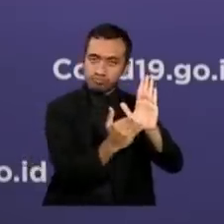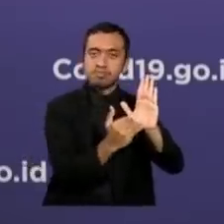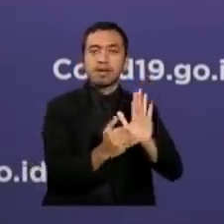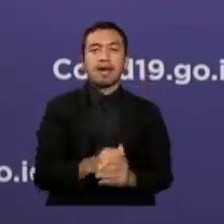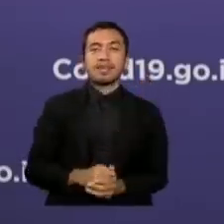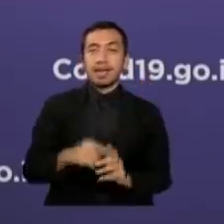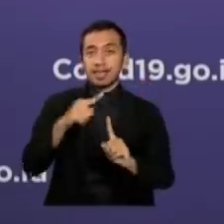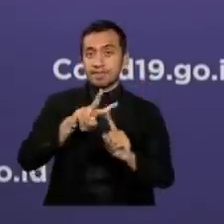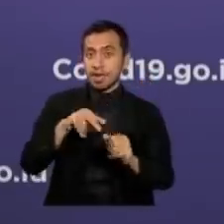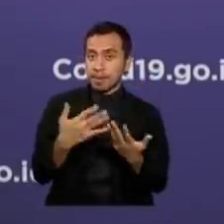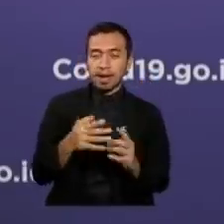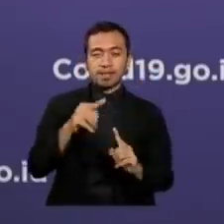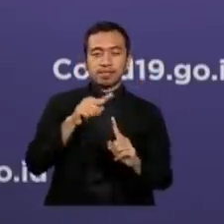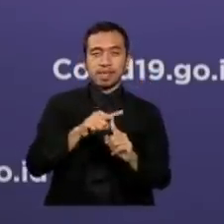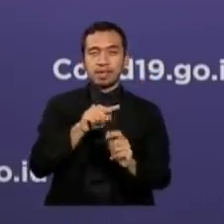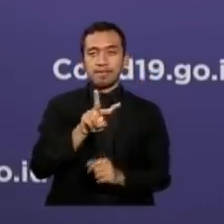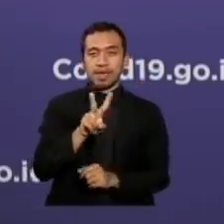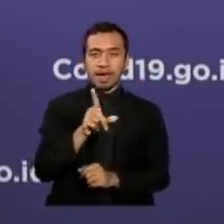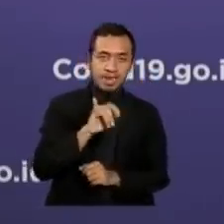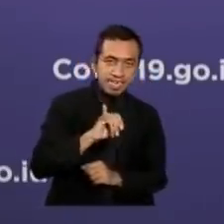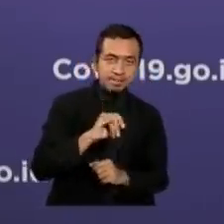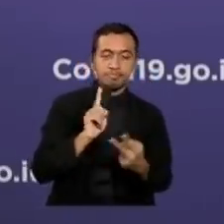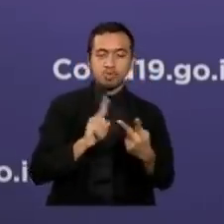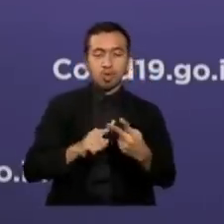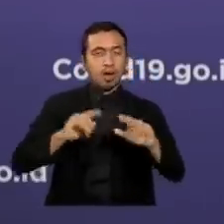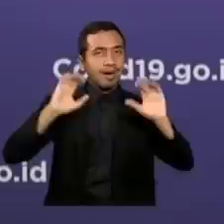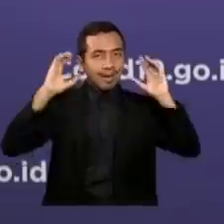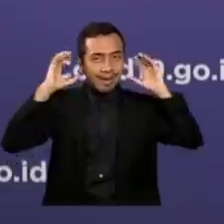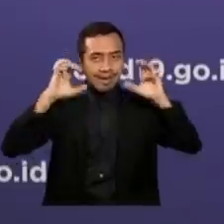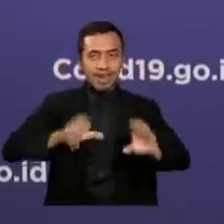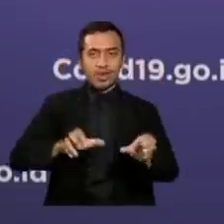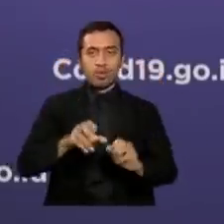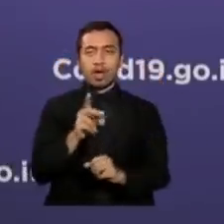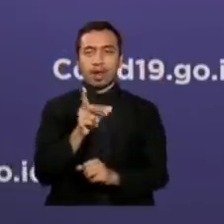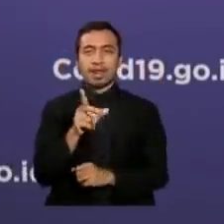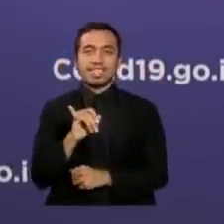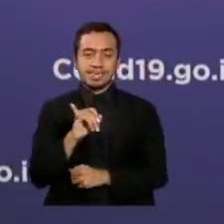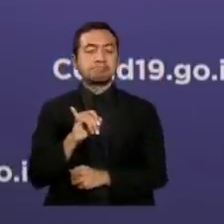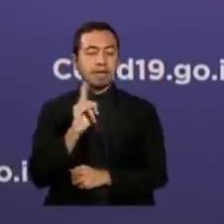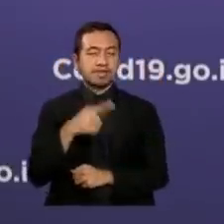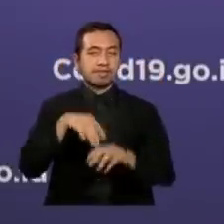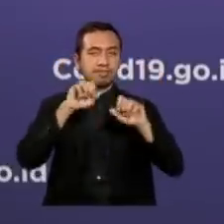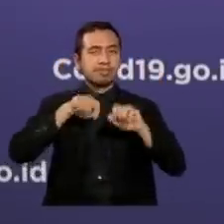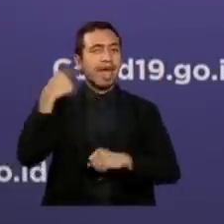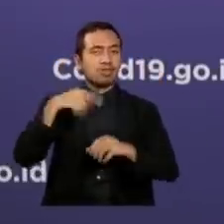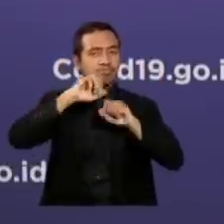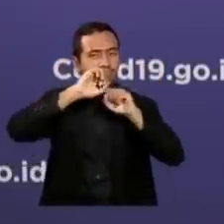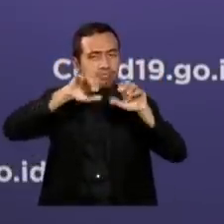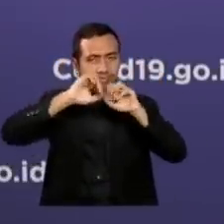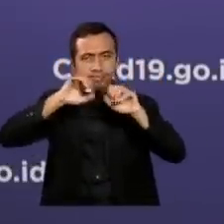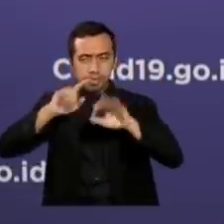dan RRI akan terus memberikan tayangan yang akan disebarluaskan oleh televisi dan radio swasta yang lainnya